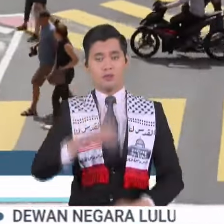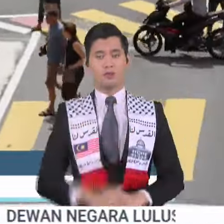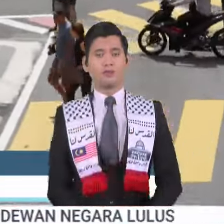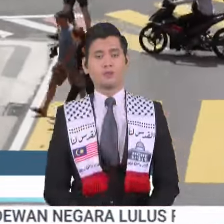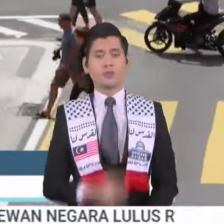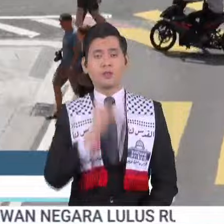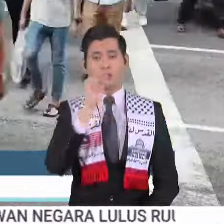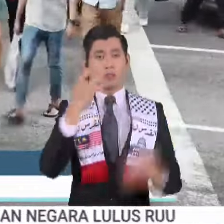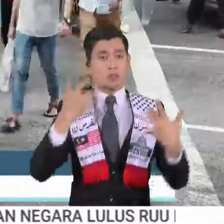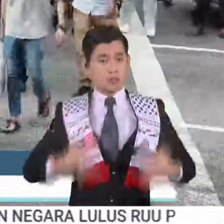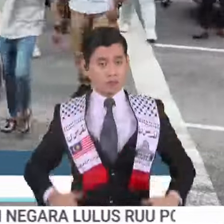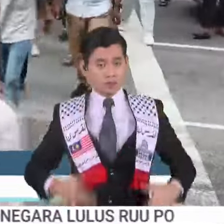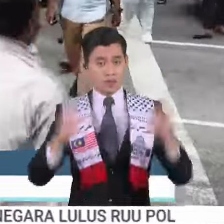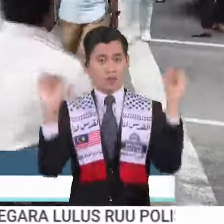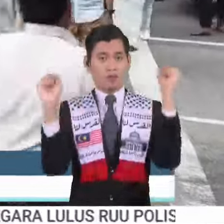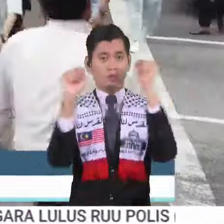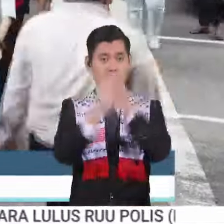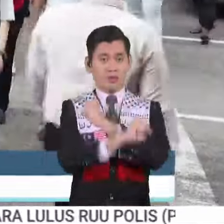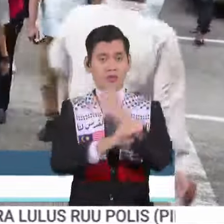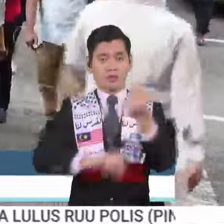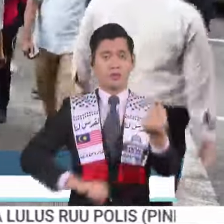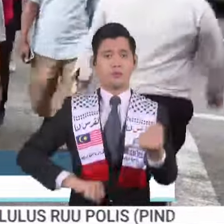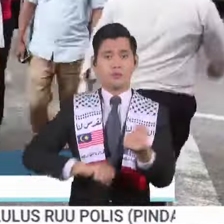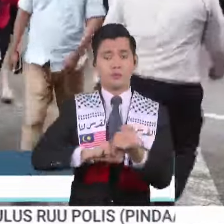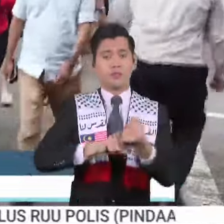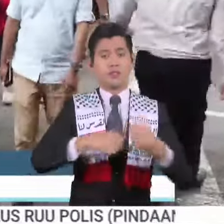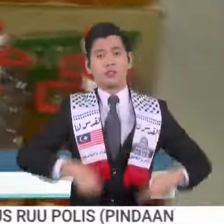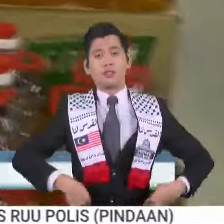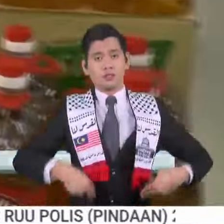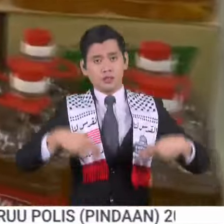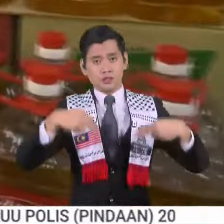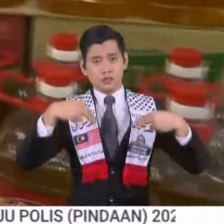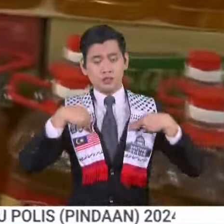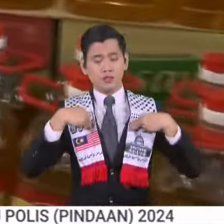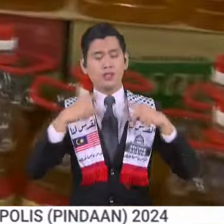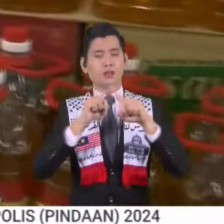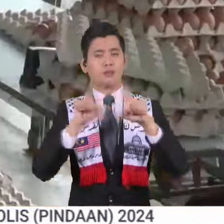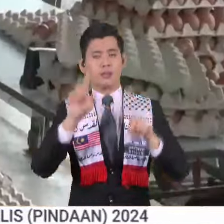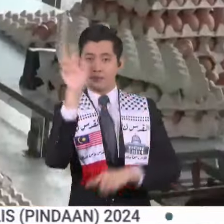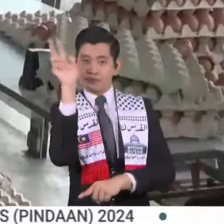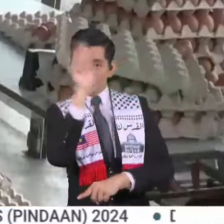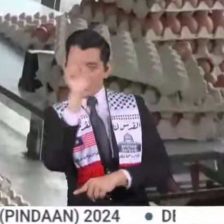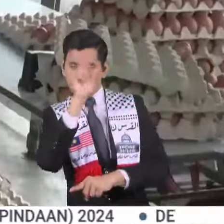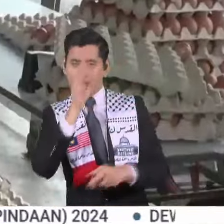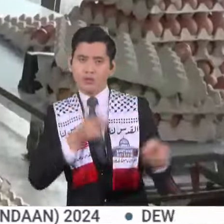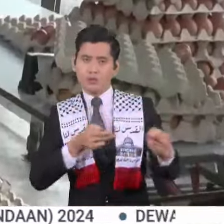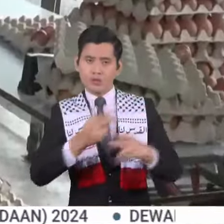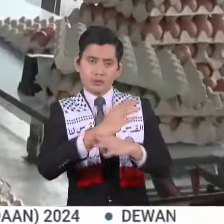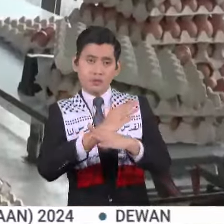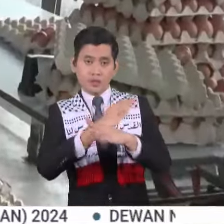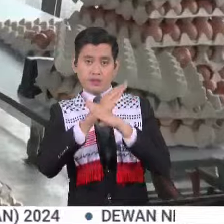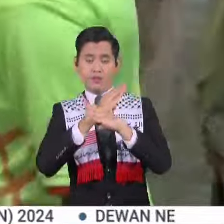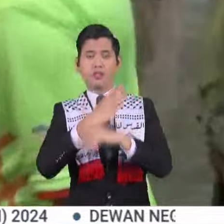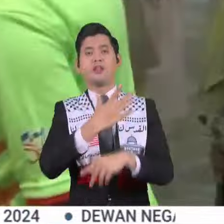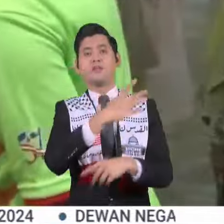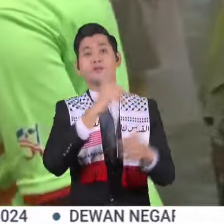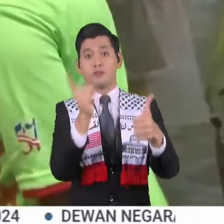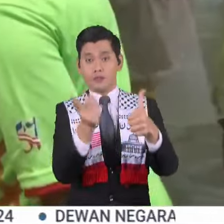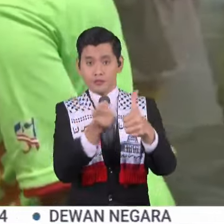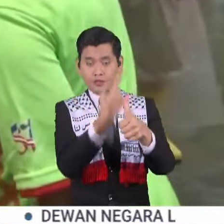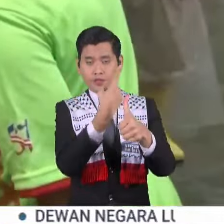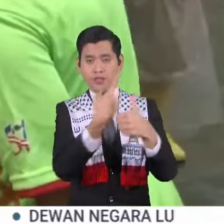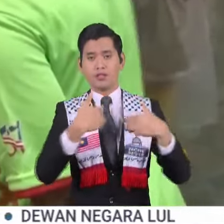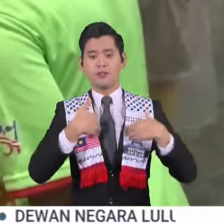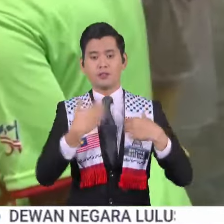Beliau tidak menafikan cabaran kos sara hidup masa kini, namun kerajaan terus menggandakan usaha menanganinya. Antaranya dengan memerangi